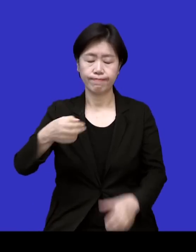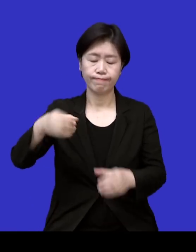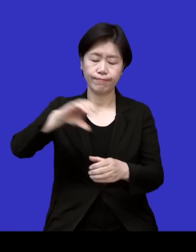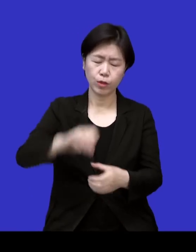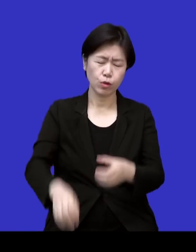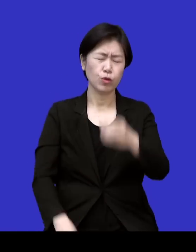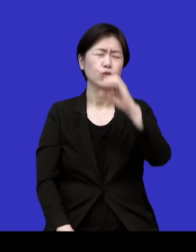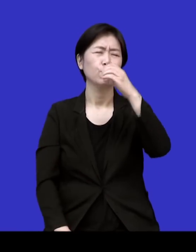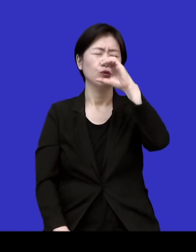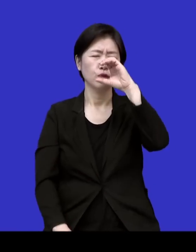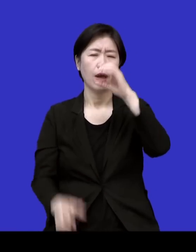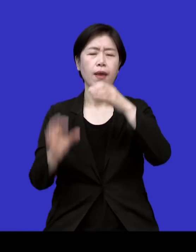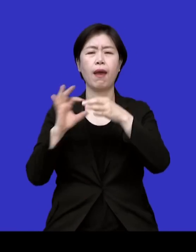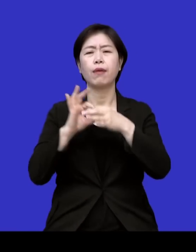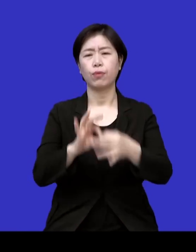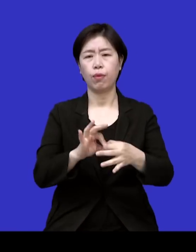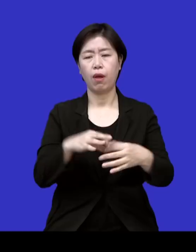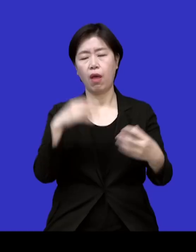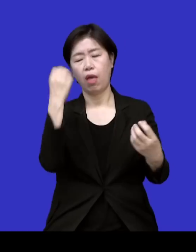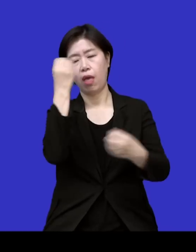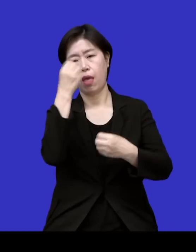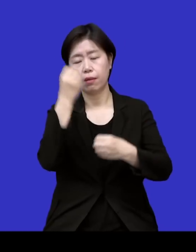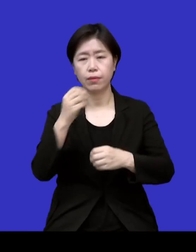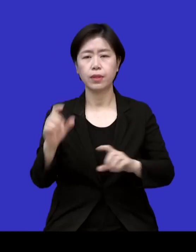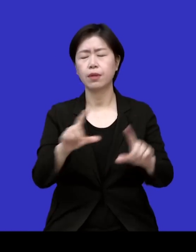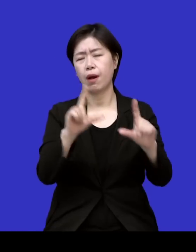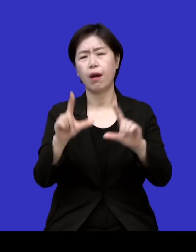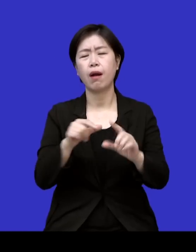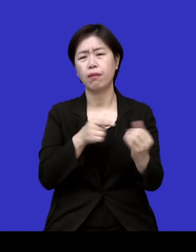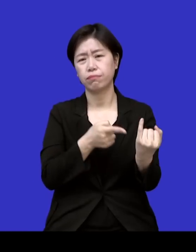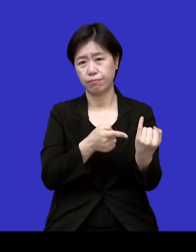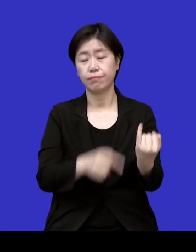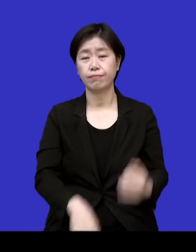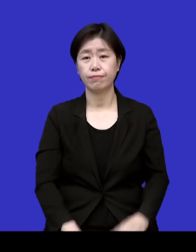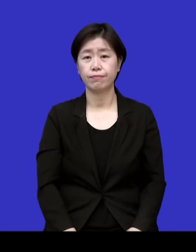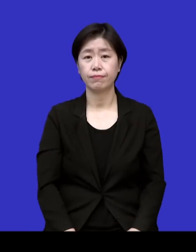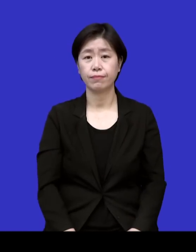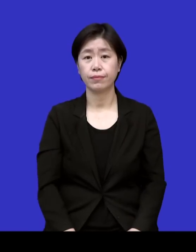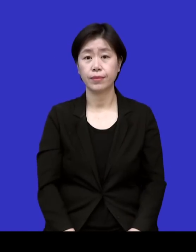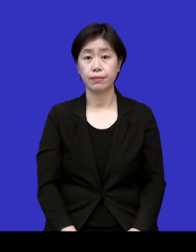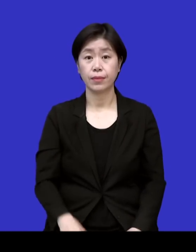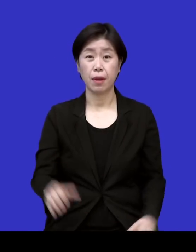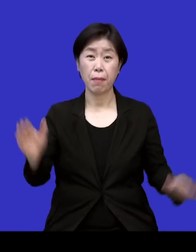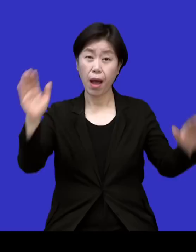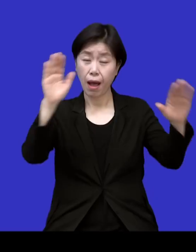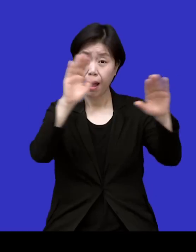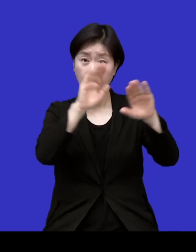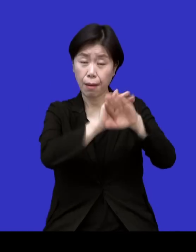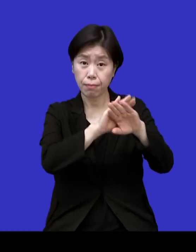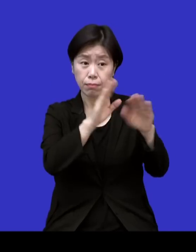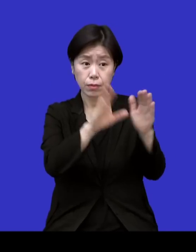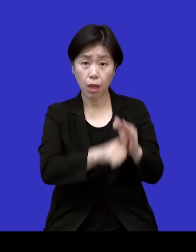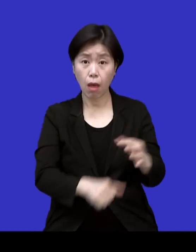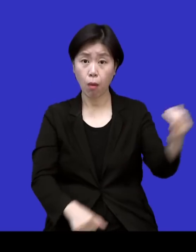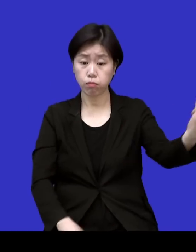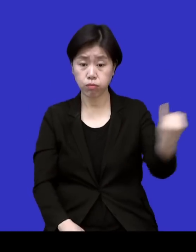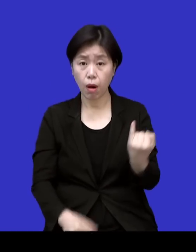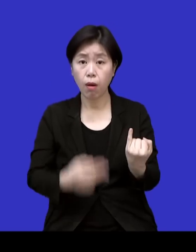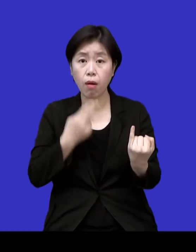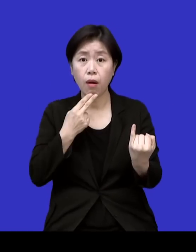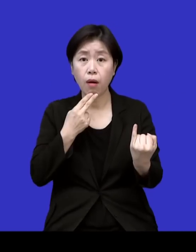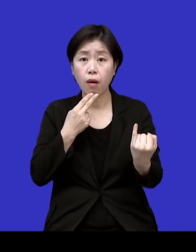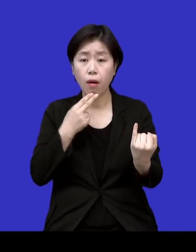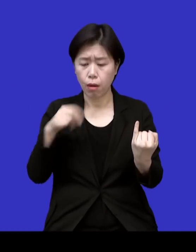이렇게 거의 몸을 못 가눌 정도로 예. 그러면 이제 밤이 이렇게 해가 떨어지면 이제 불안해요. 엄마가 없으면.